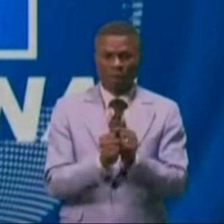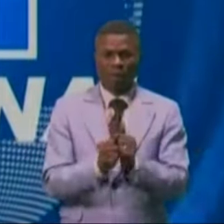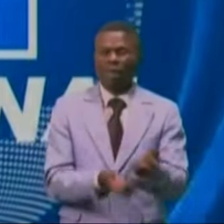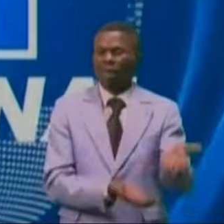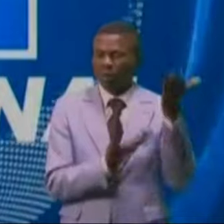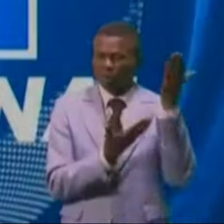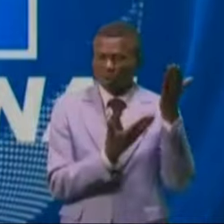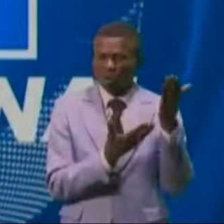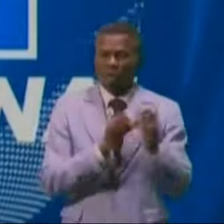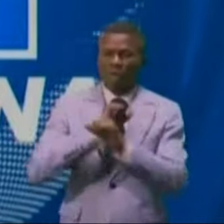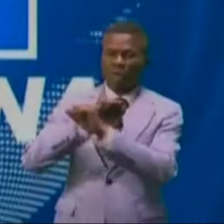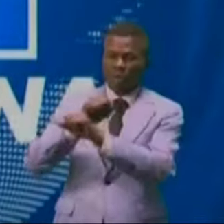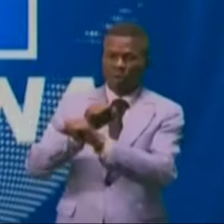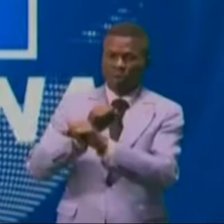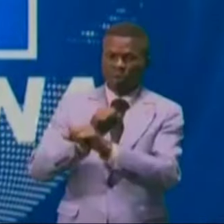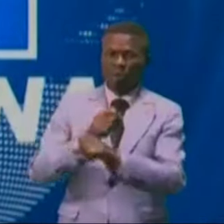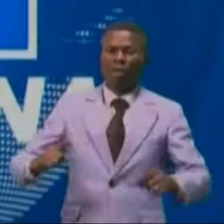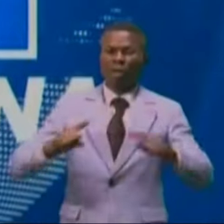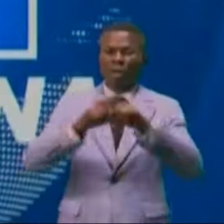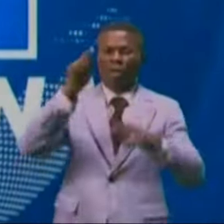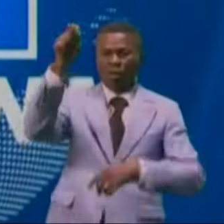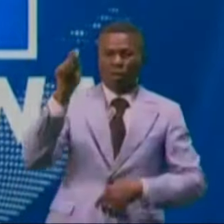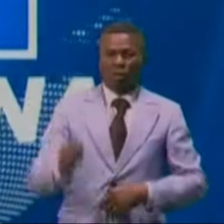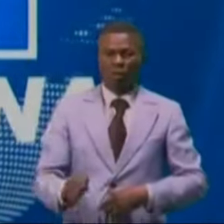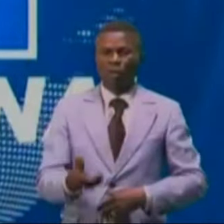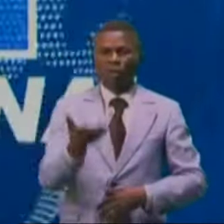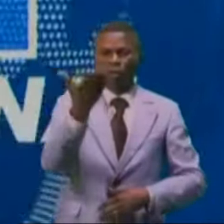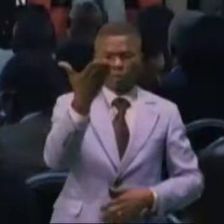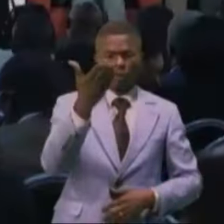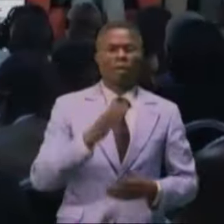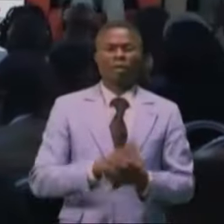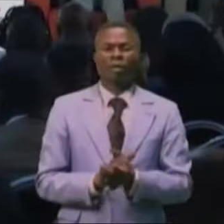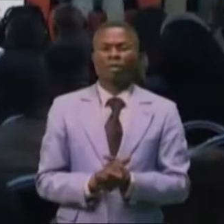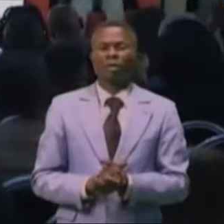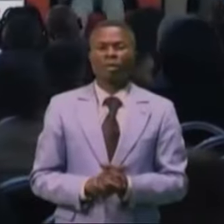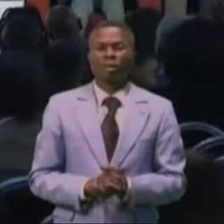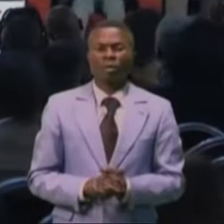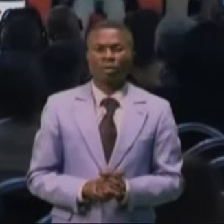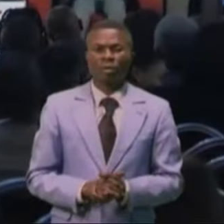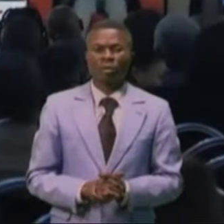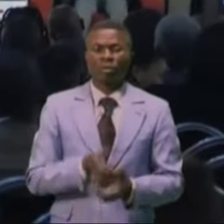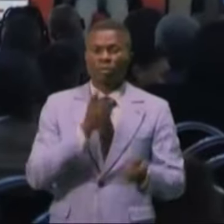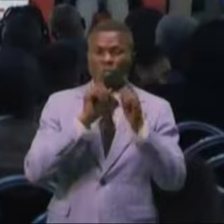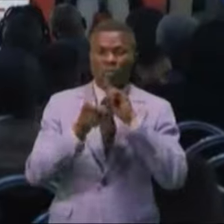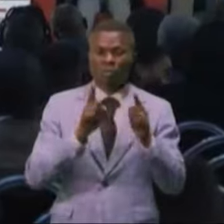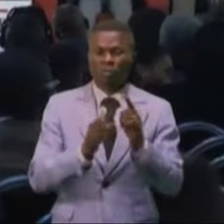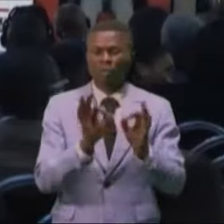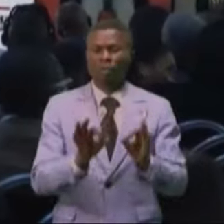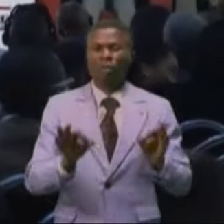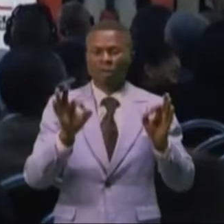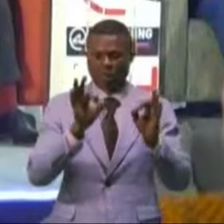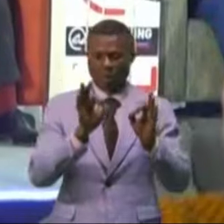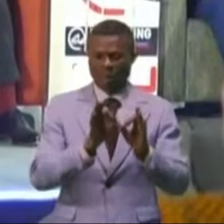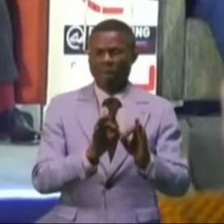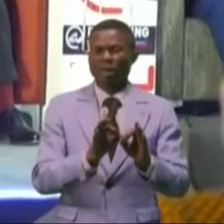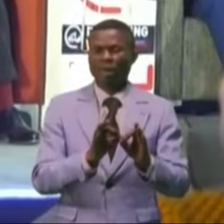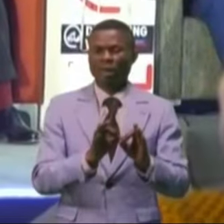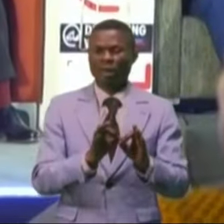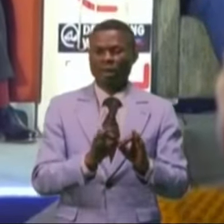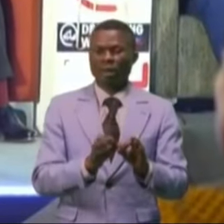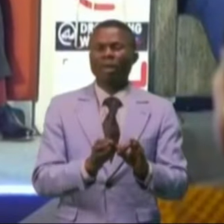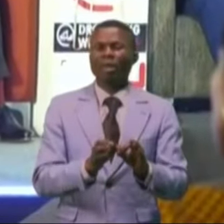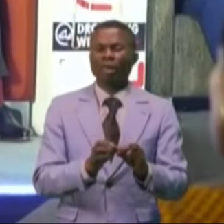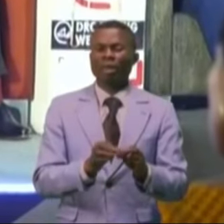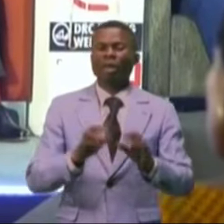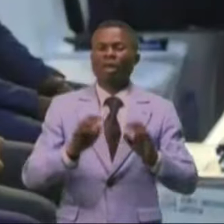l'importance de prévenir les conflits armés. Yvette Mankontima. Des échanges aussi bien enrichissants qu'instructifs. Un